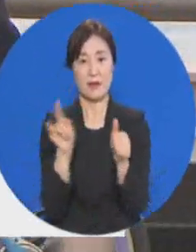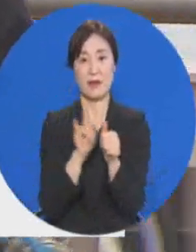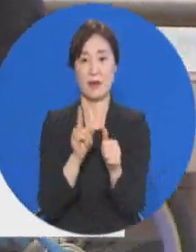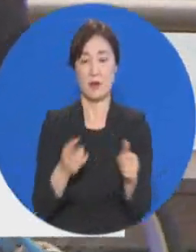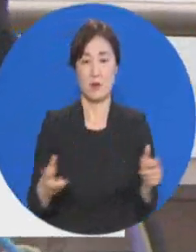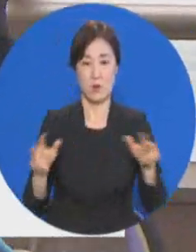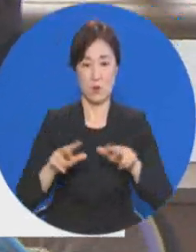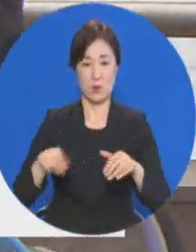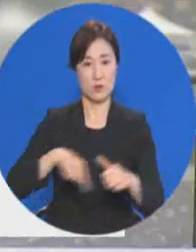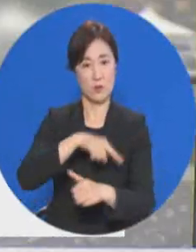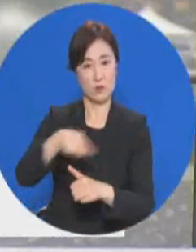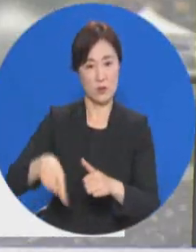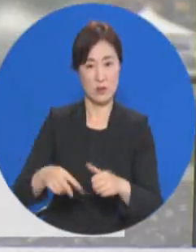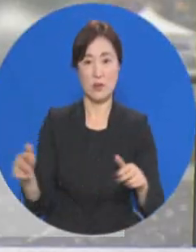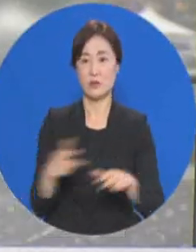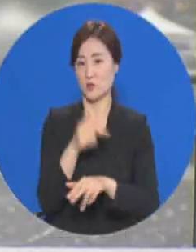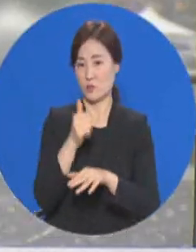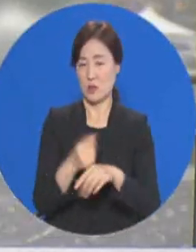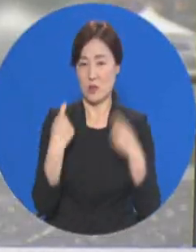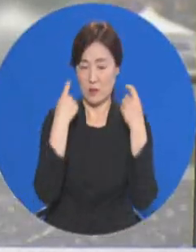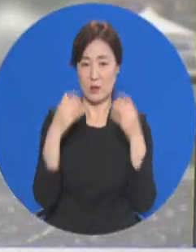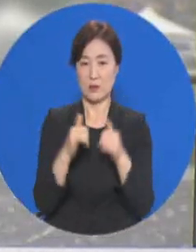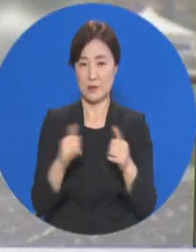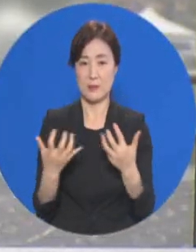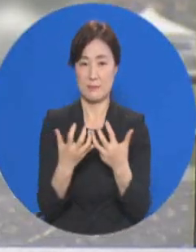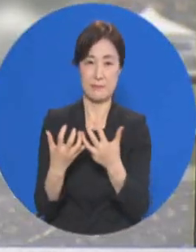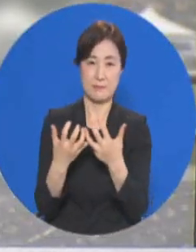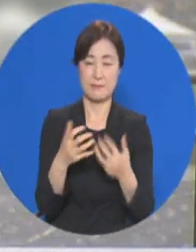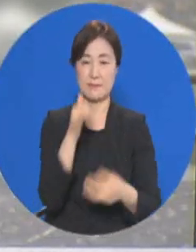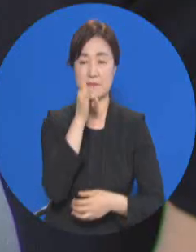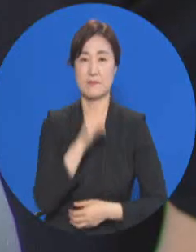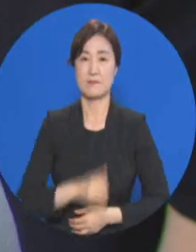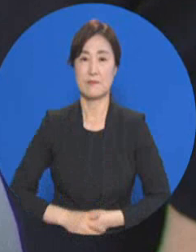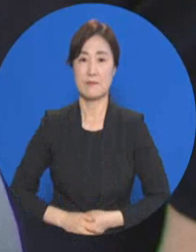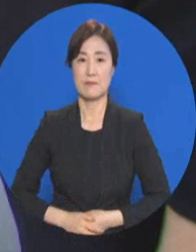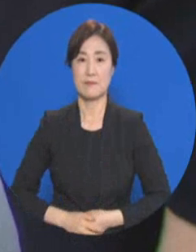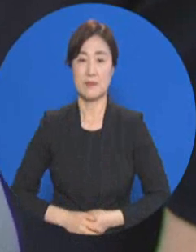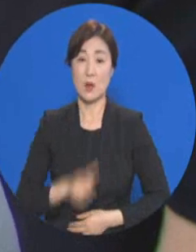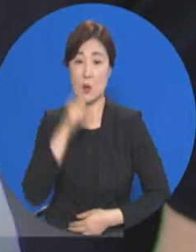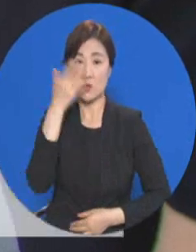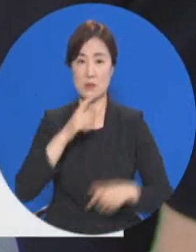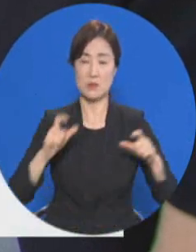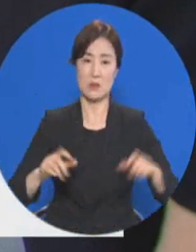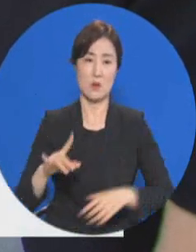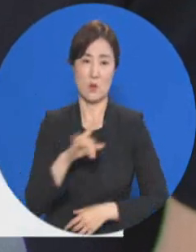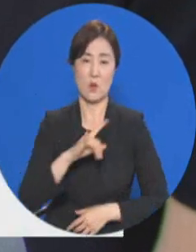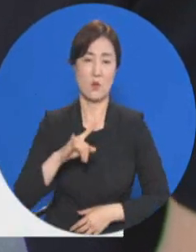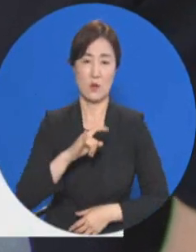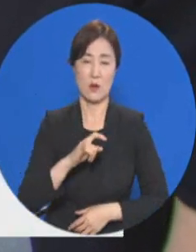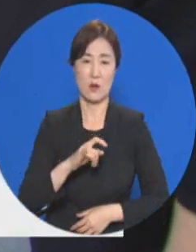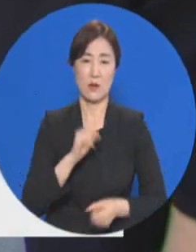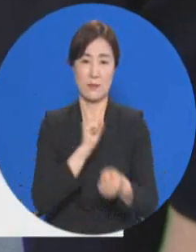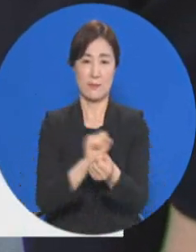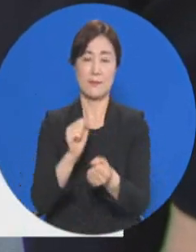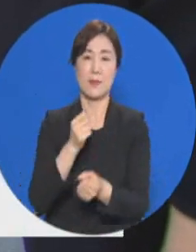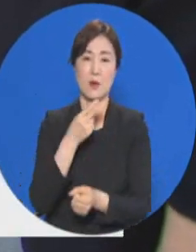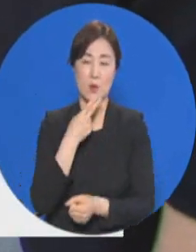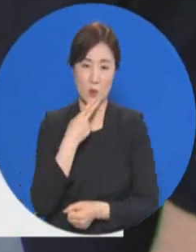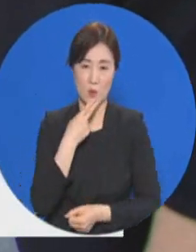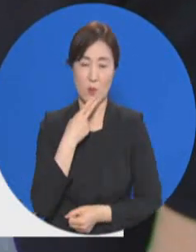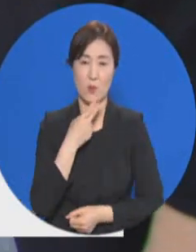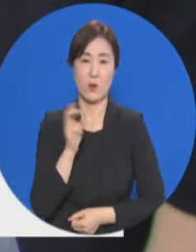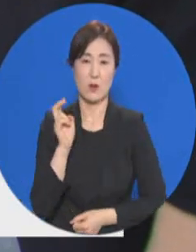일대에는 주말마다 관광객의 발걸음이 끊이지 않고 있습니다. 아마 여수에 코로나가 여기 확진자라든지 그런